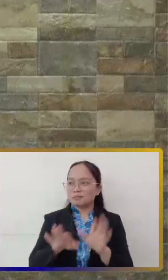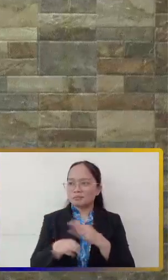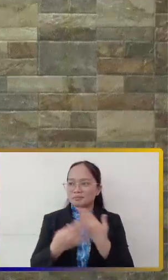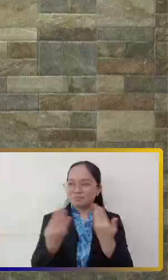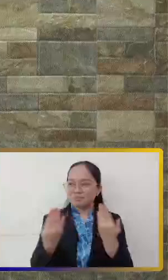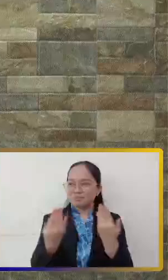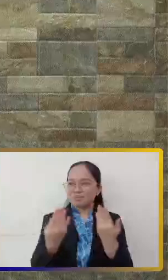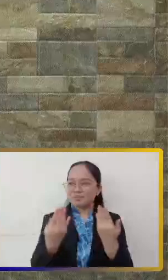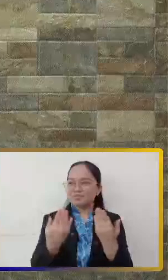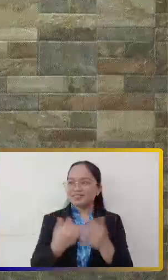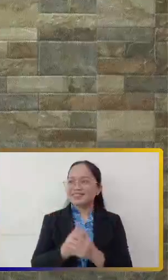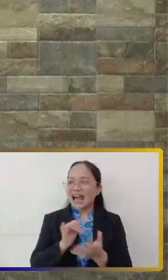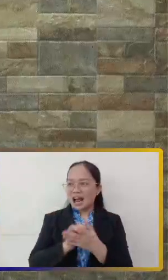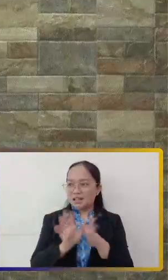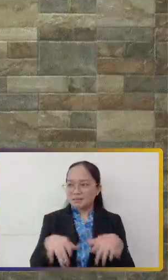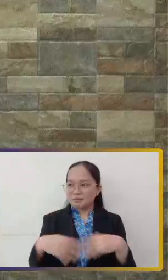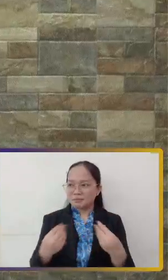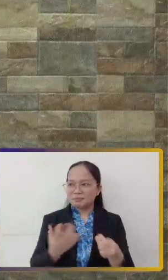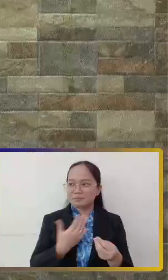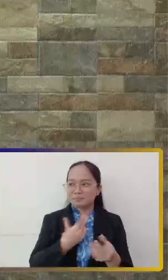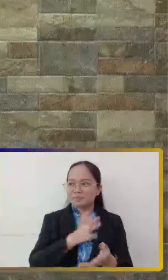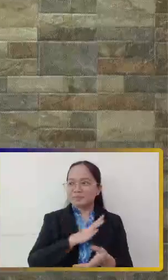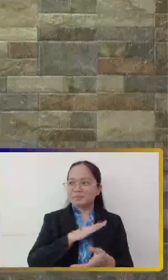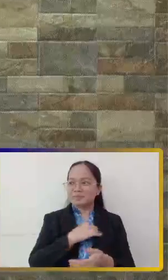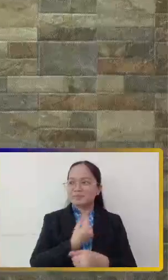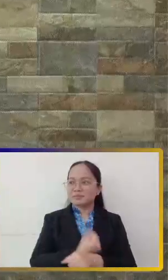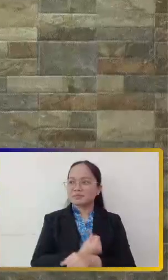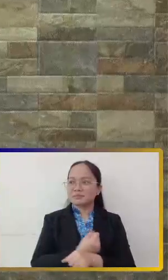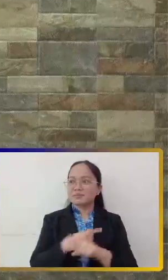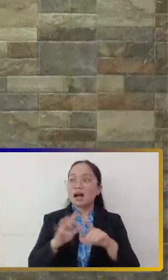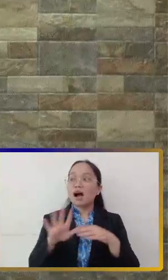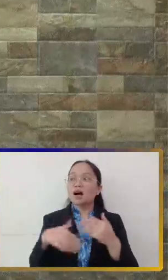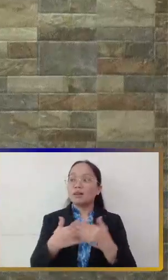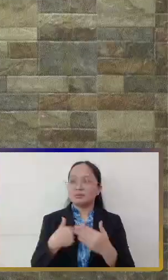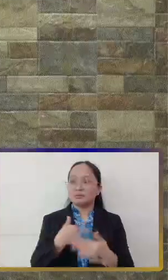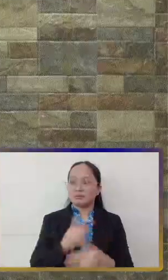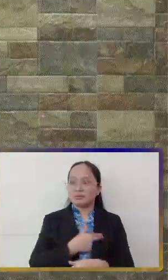That gives me strength. But listen now, para parehas tayo may buhay.